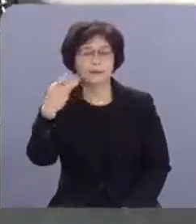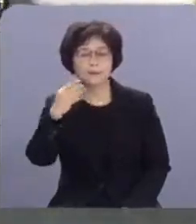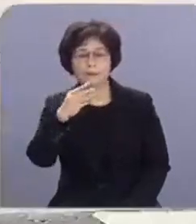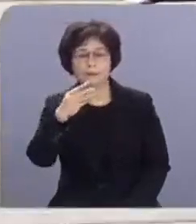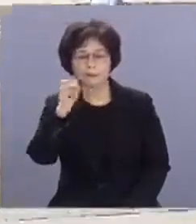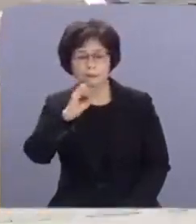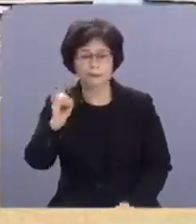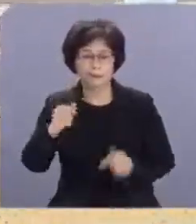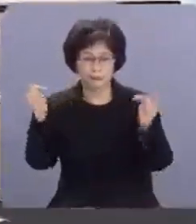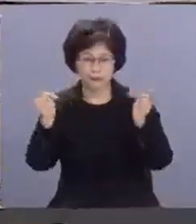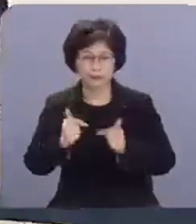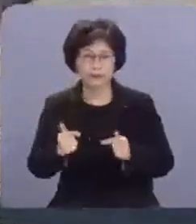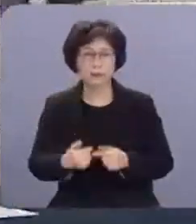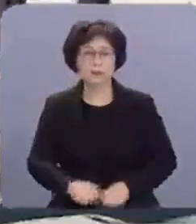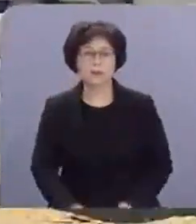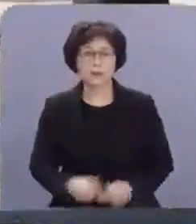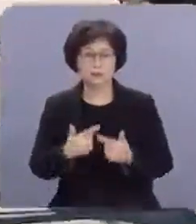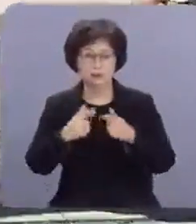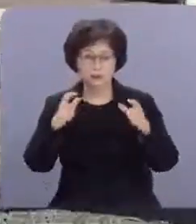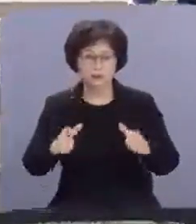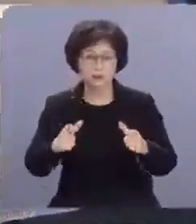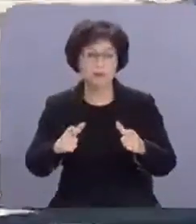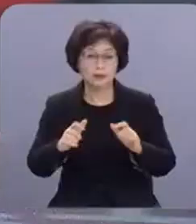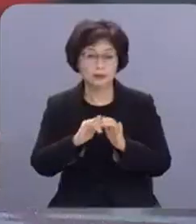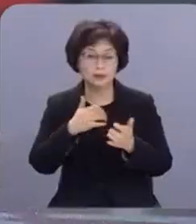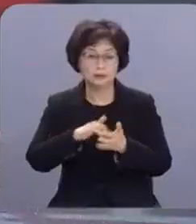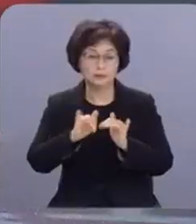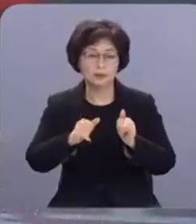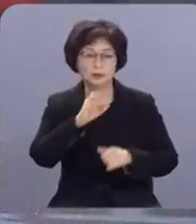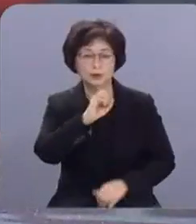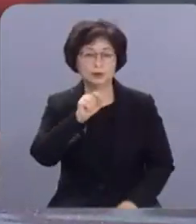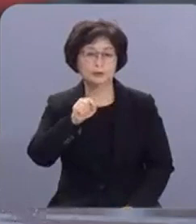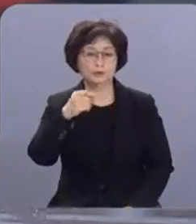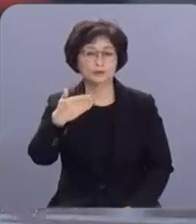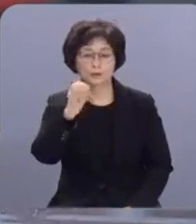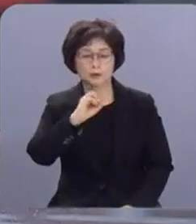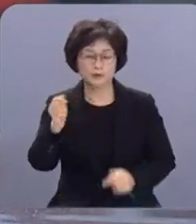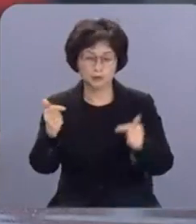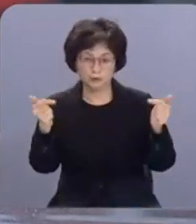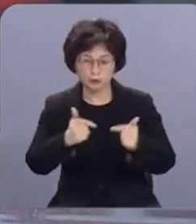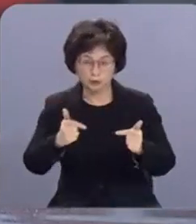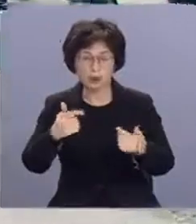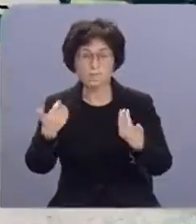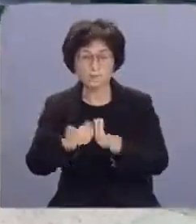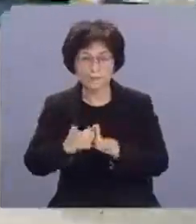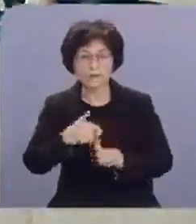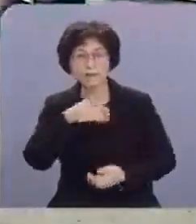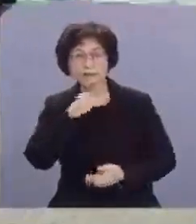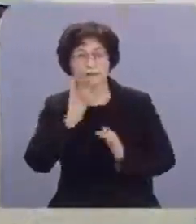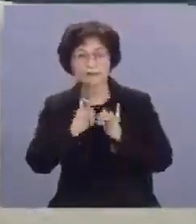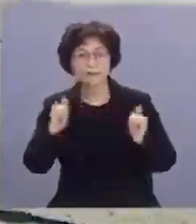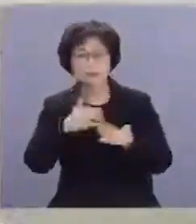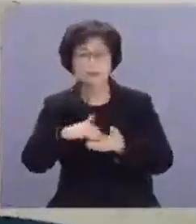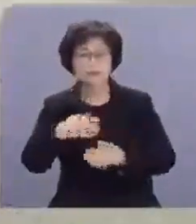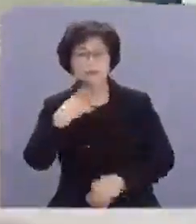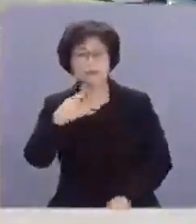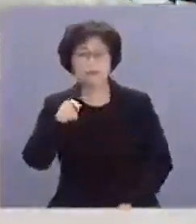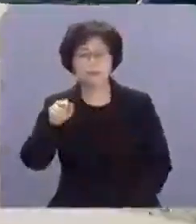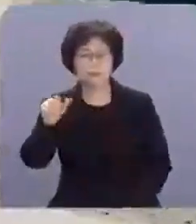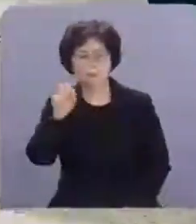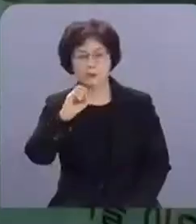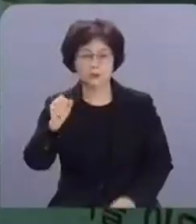감소했습니다. 같은 기간 부산의 인구는 0.9%가 줄어들었고, 반대로 고령 인구는 4.5%가